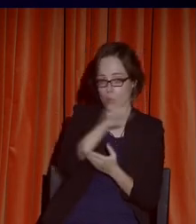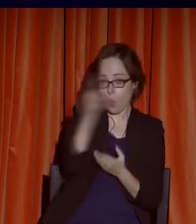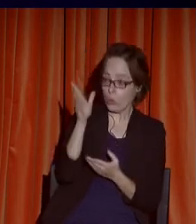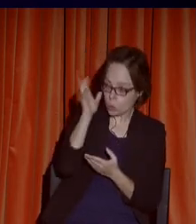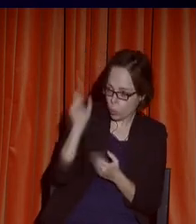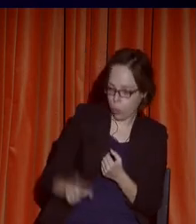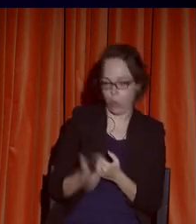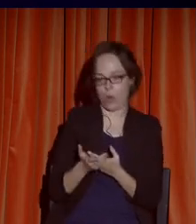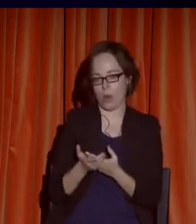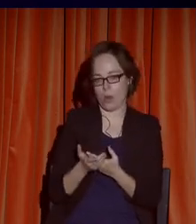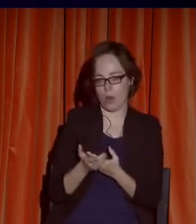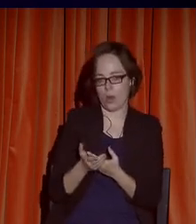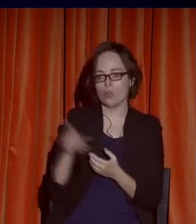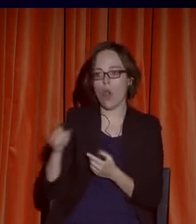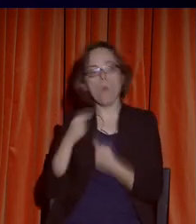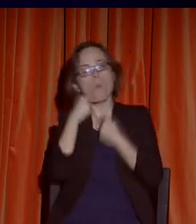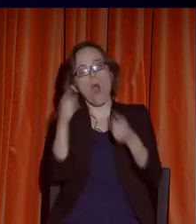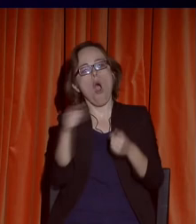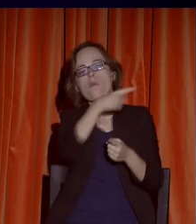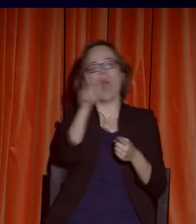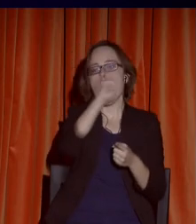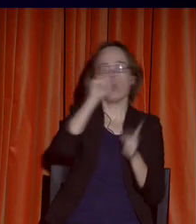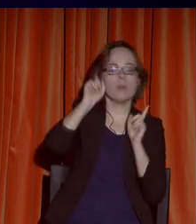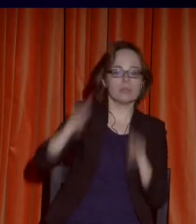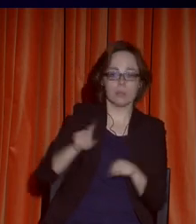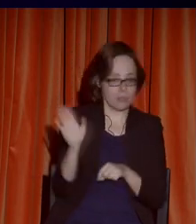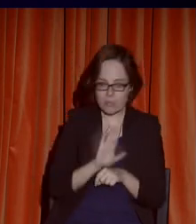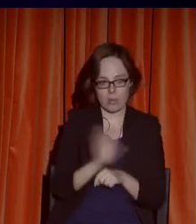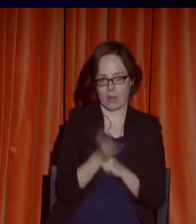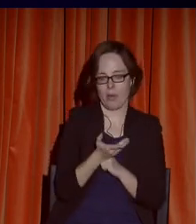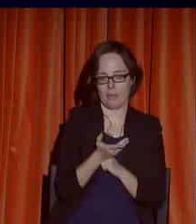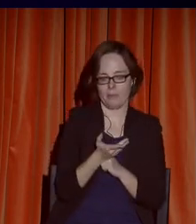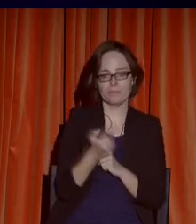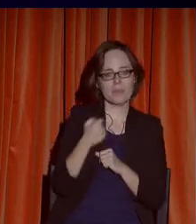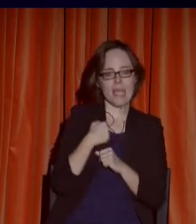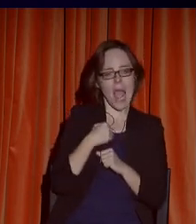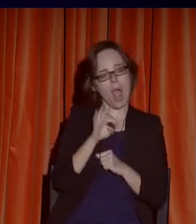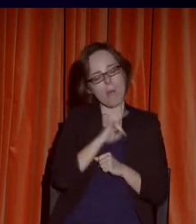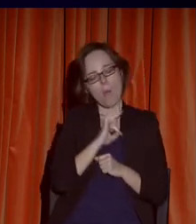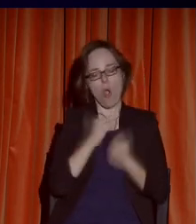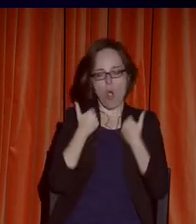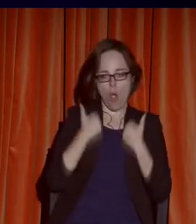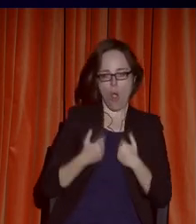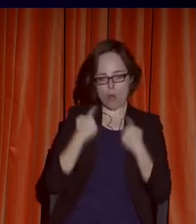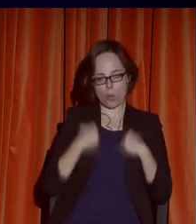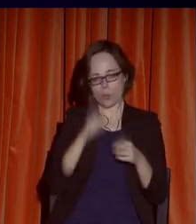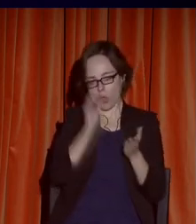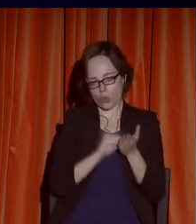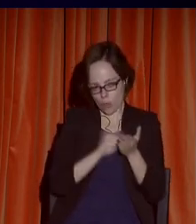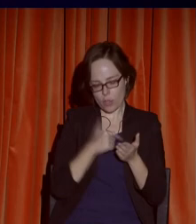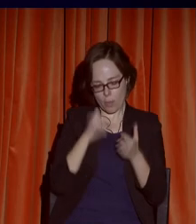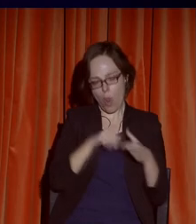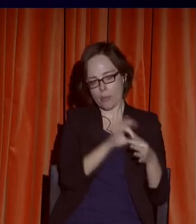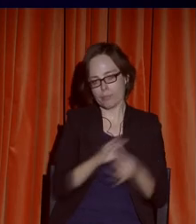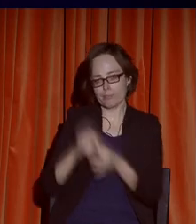że on nie wpada w próżnię. Kiedyś, to zwłaszcza ja gdzieś tam z jakichś osobistych doświadczeń mogę się